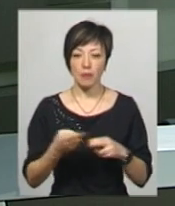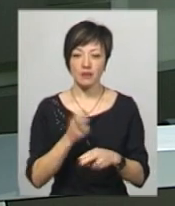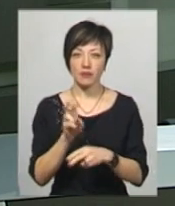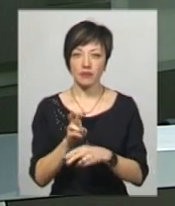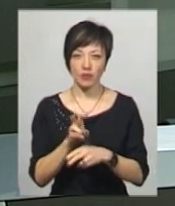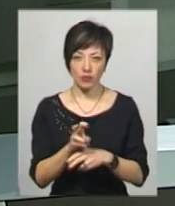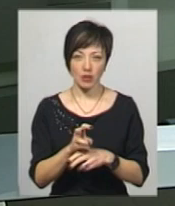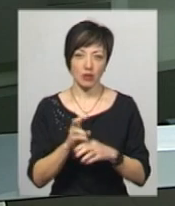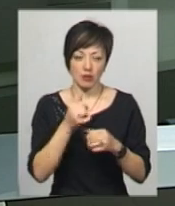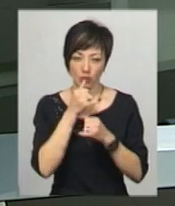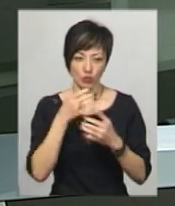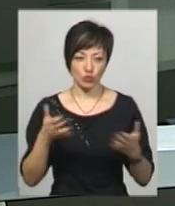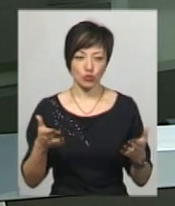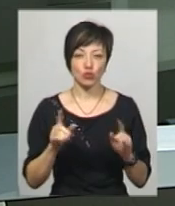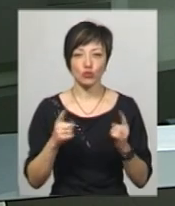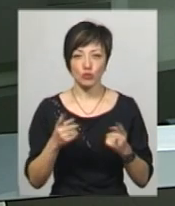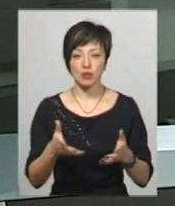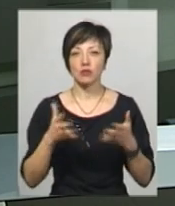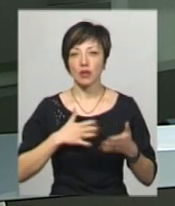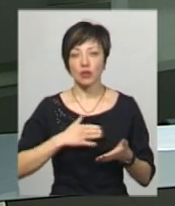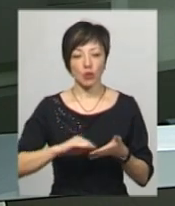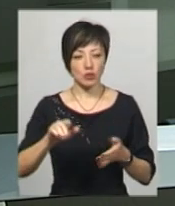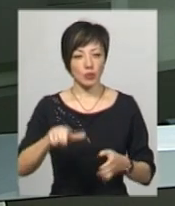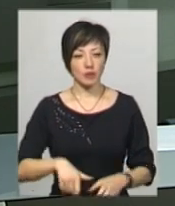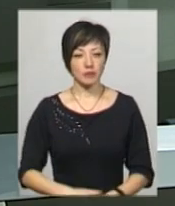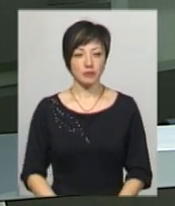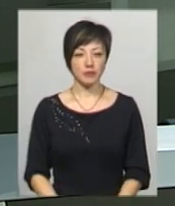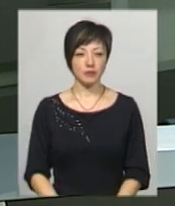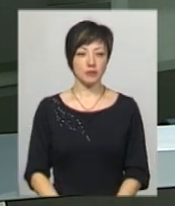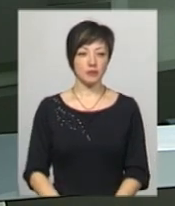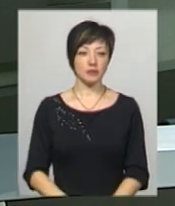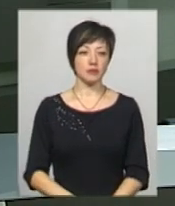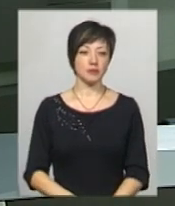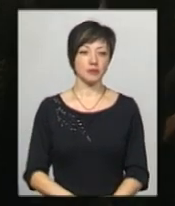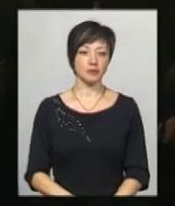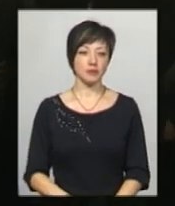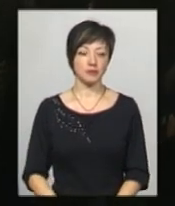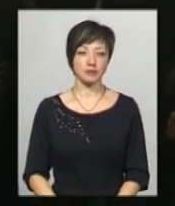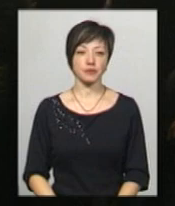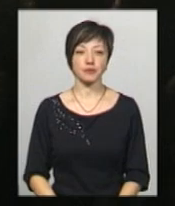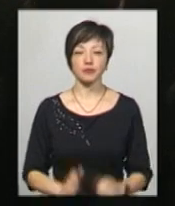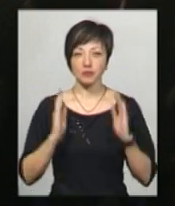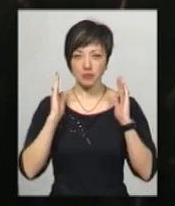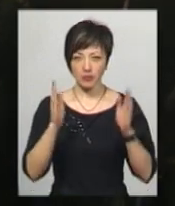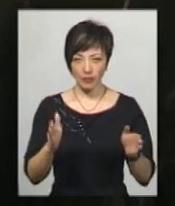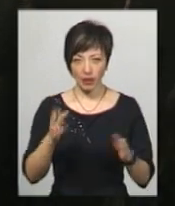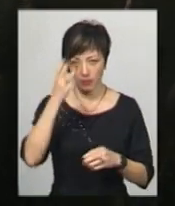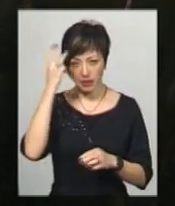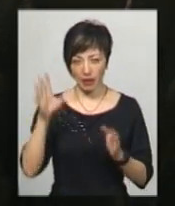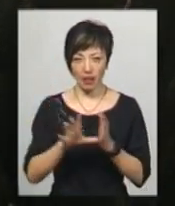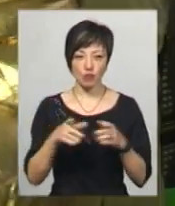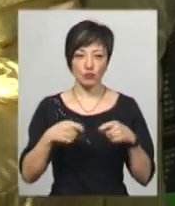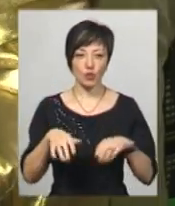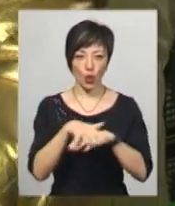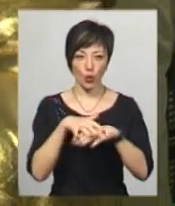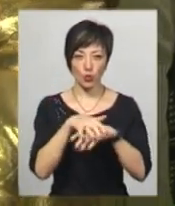відвідування товариства вони не можуть. Чому, з'ясовувала моя колега Тетяна Ворожцова. У фоє товариства «Хмельницькенергозбут»